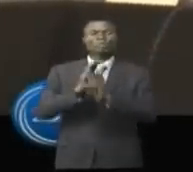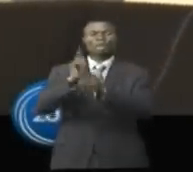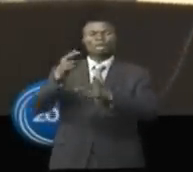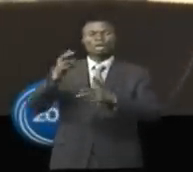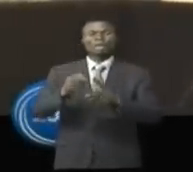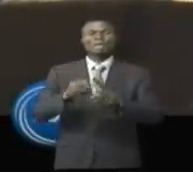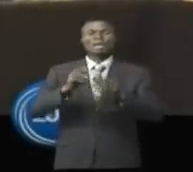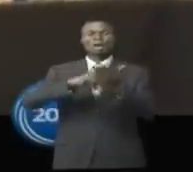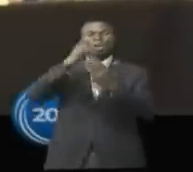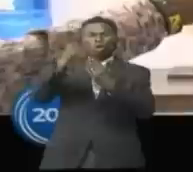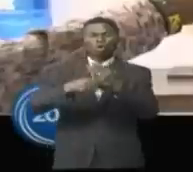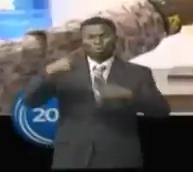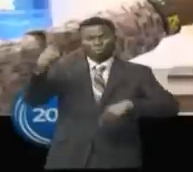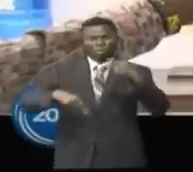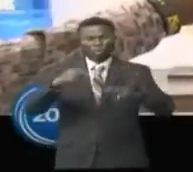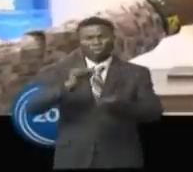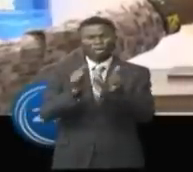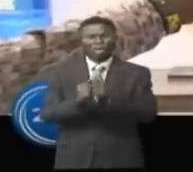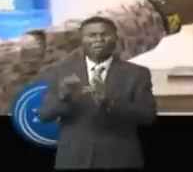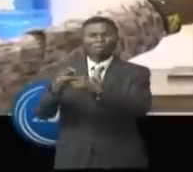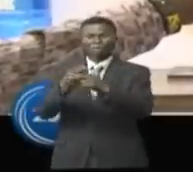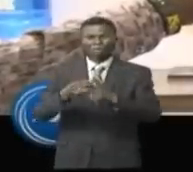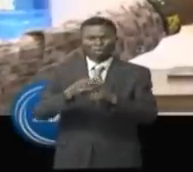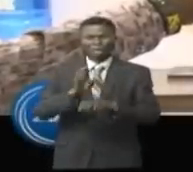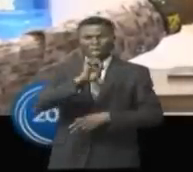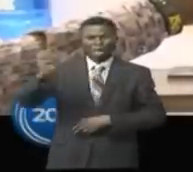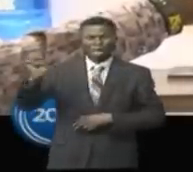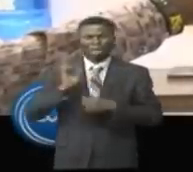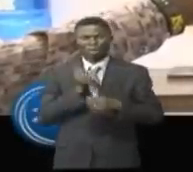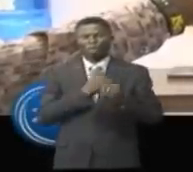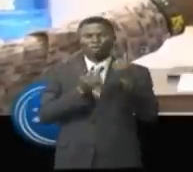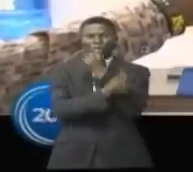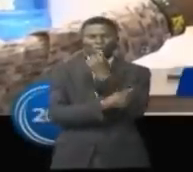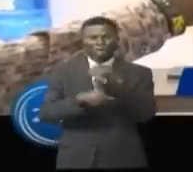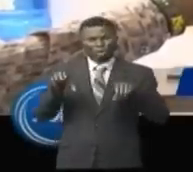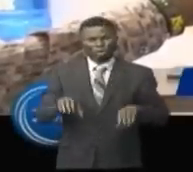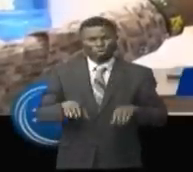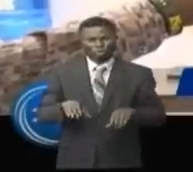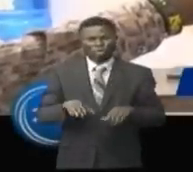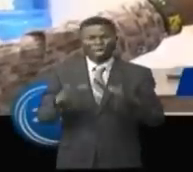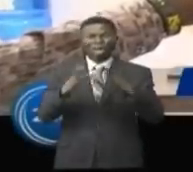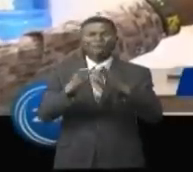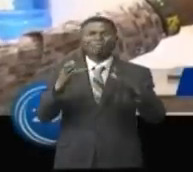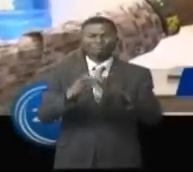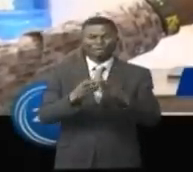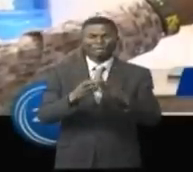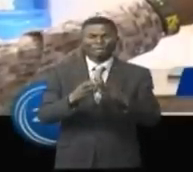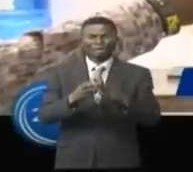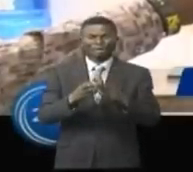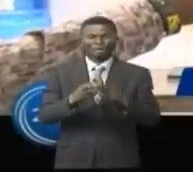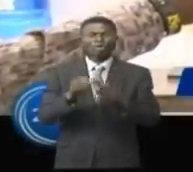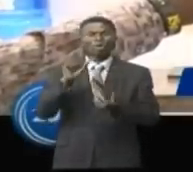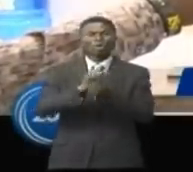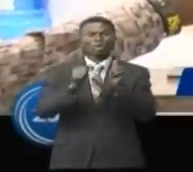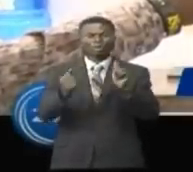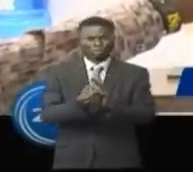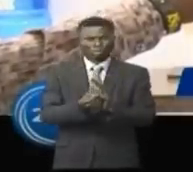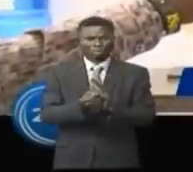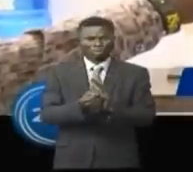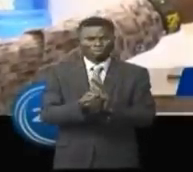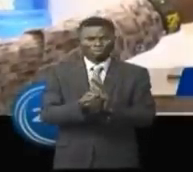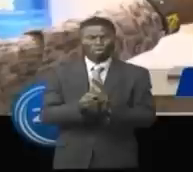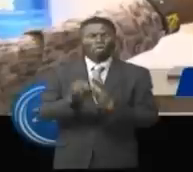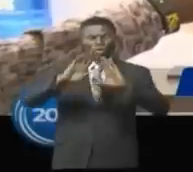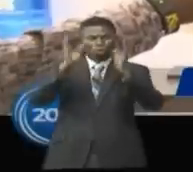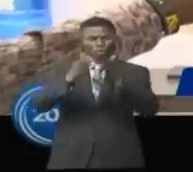discussions, la situation sécuritaire en l'est de notre pays, avec la situation que tout le monde connaît,